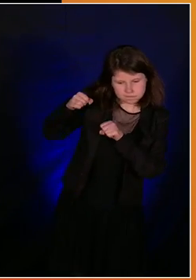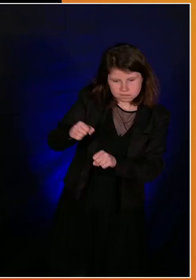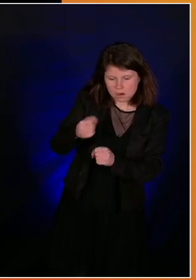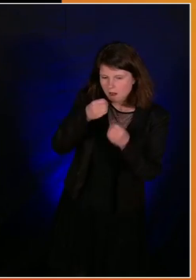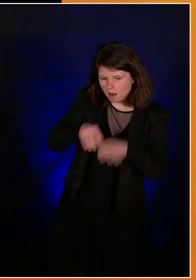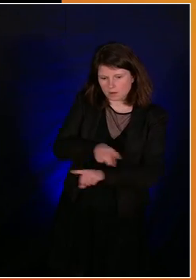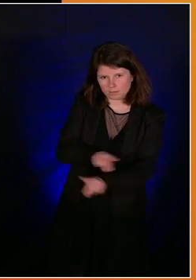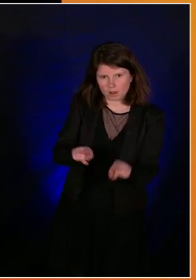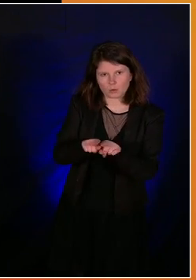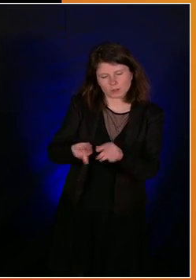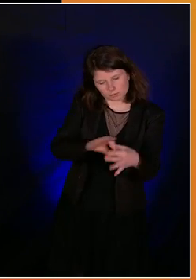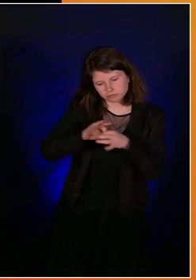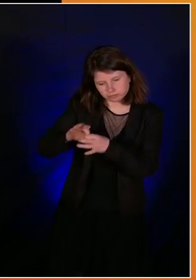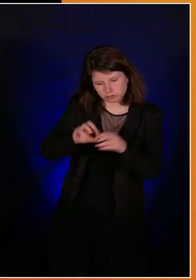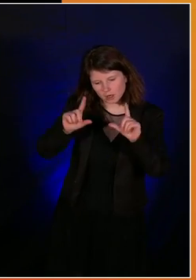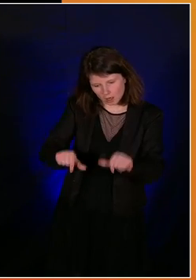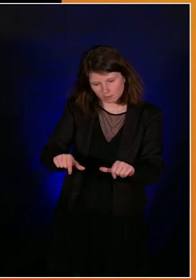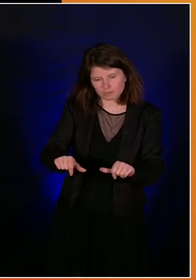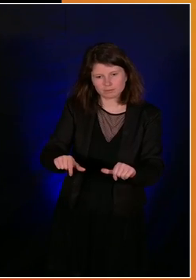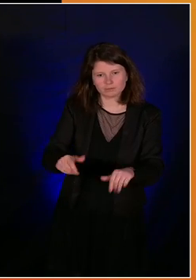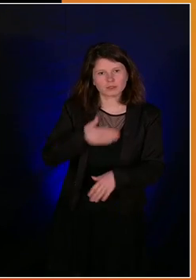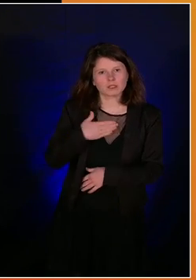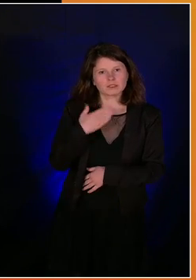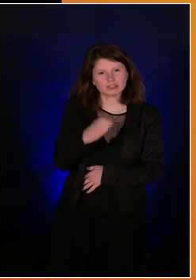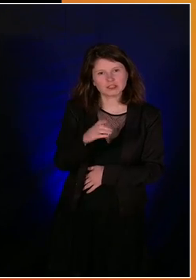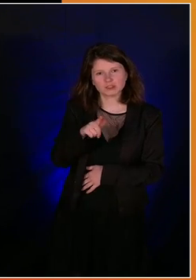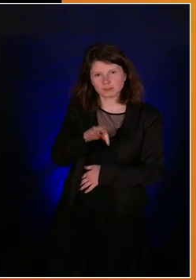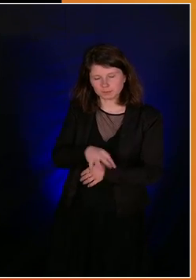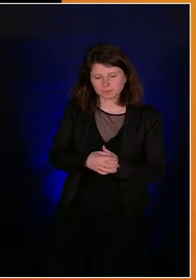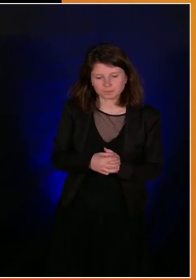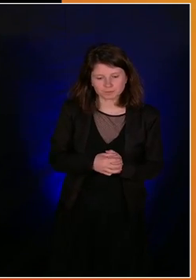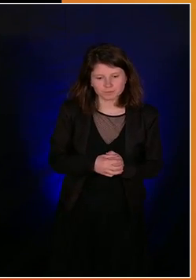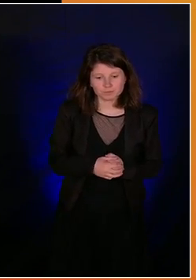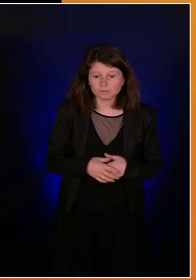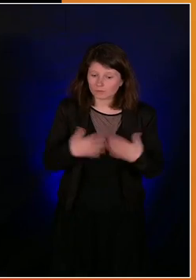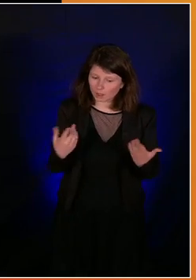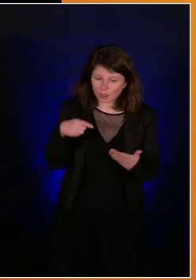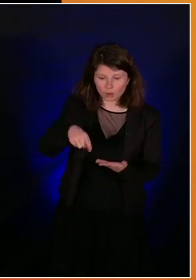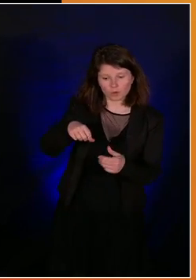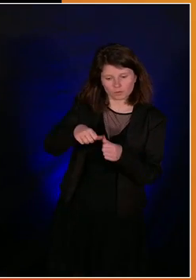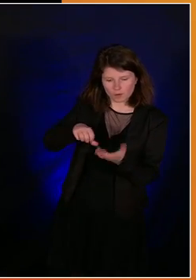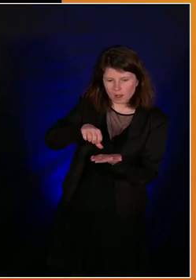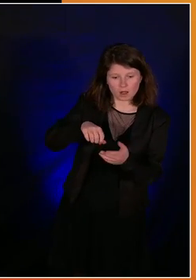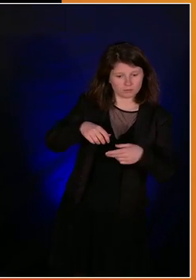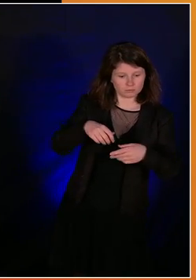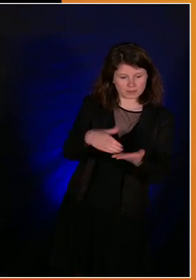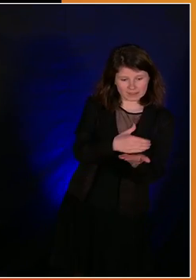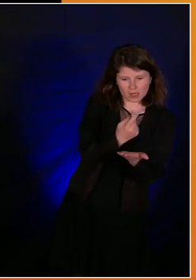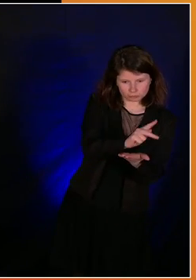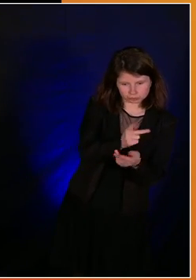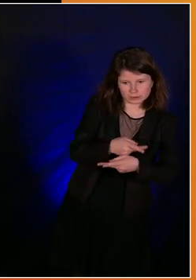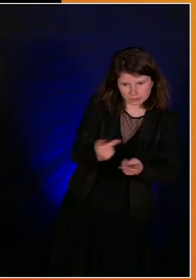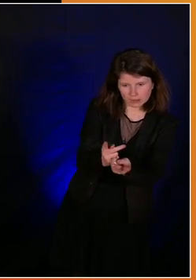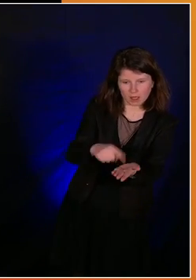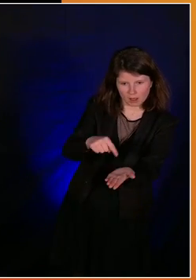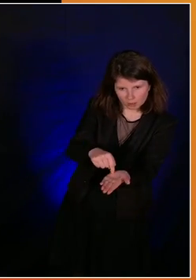mouvement coordonné par la CGT ils déclarent leurs revenus aux impôts ils pent l'URSAF ils participent au au bon fonctionnement de la société il était